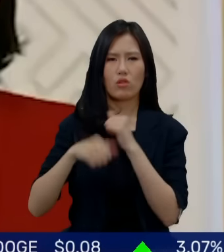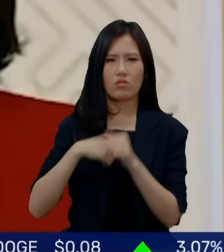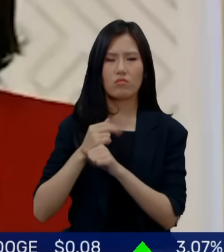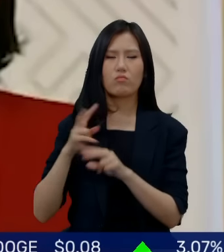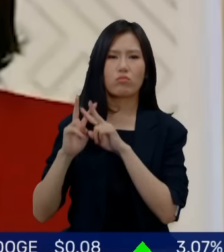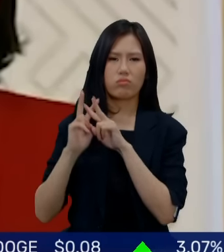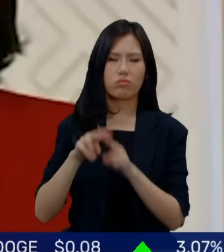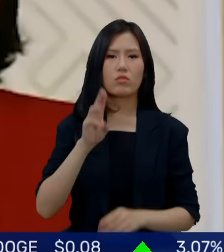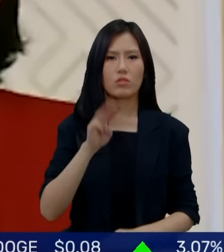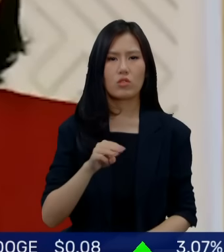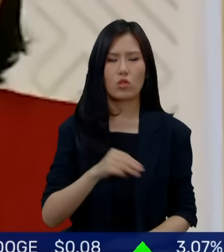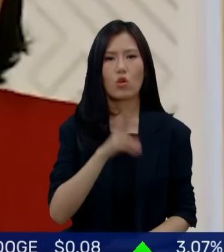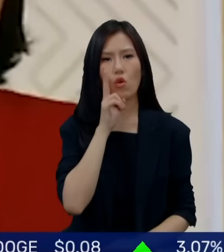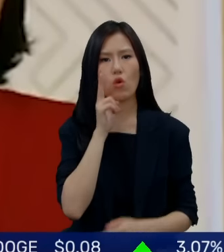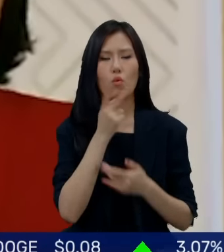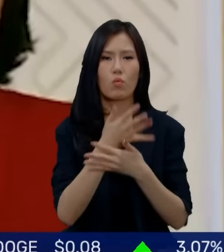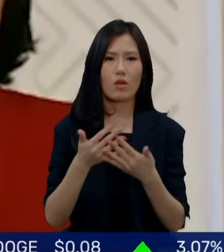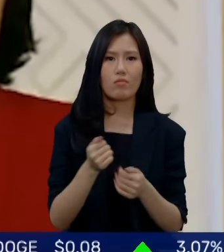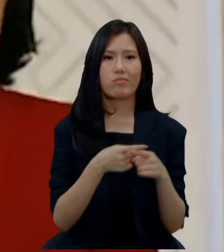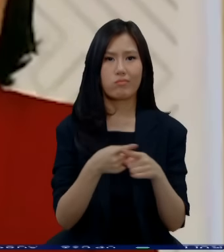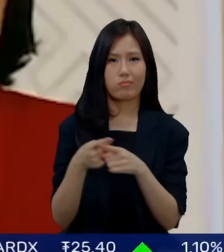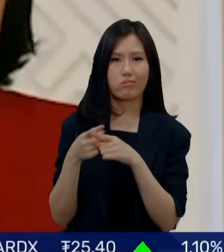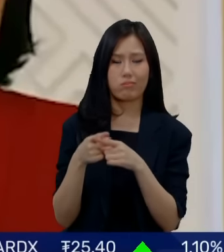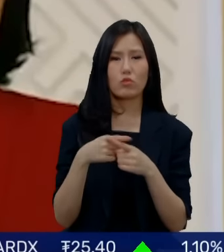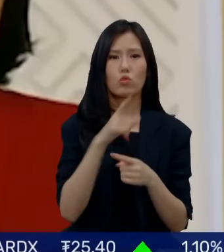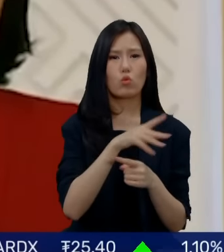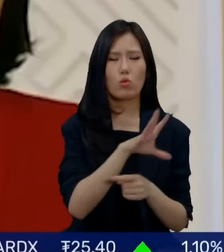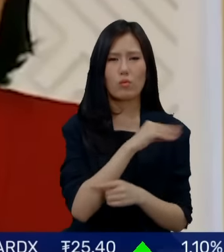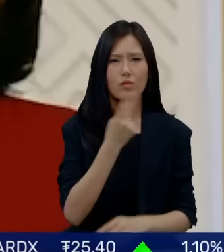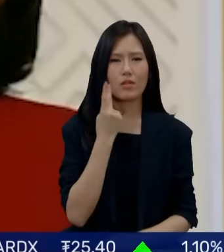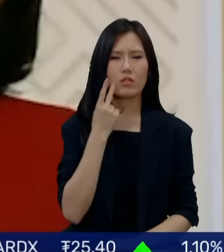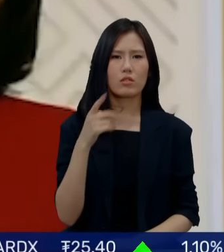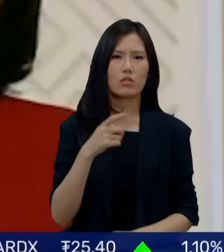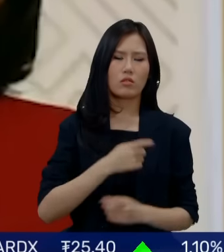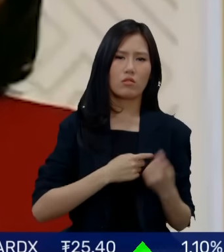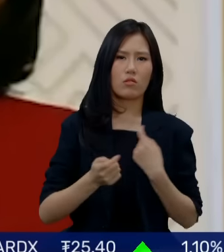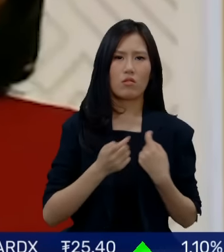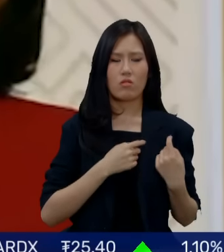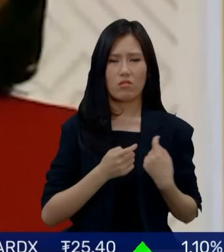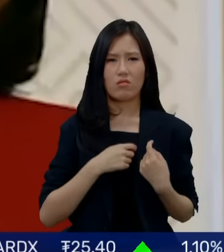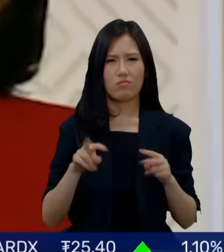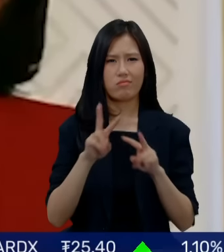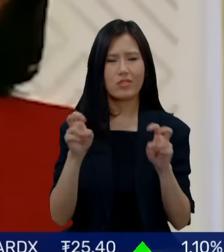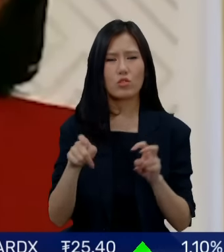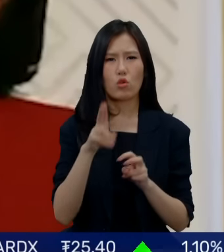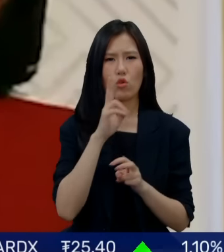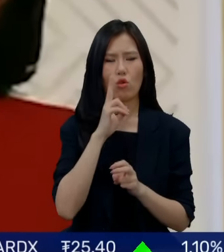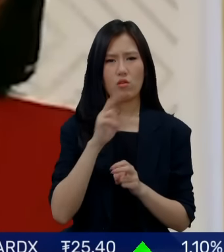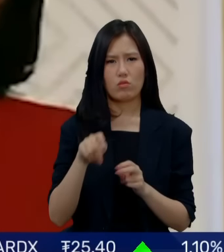бол иргэдийн одоо хамгийн их санаа зовсон сэдв болж байна. Өнгөрсөн хугацаанд одоо